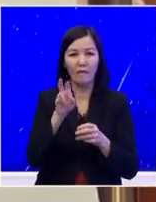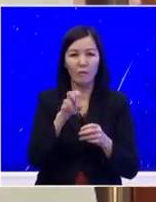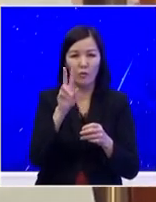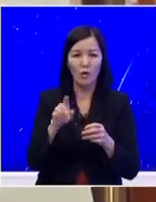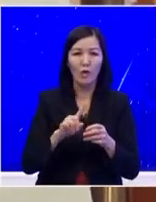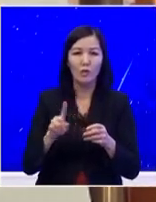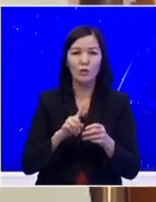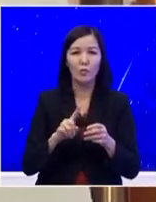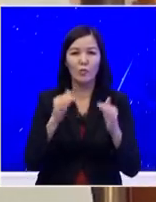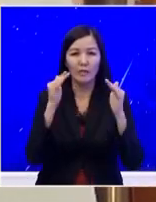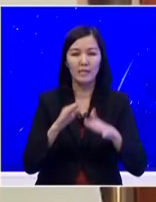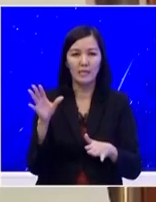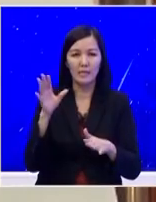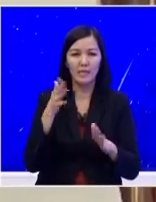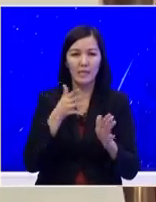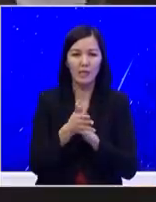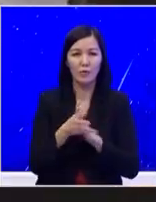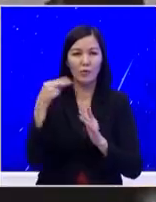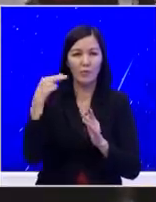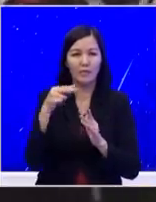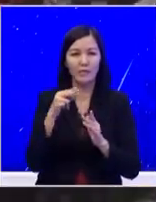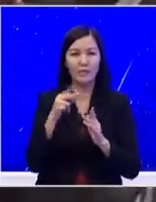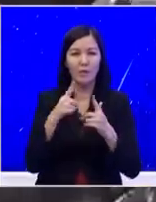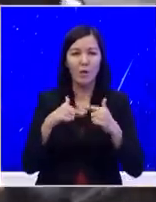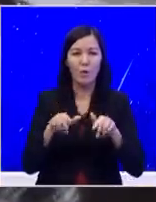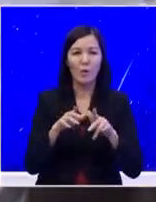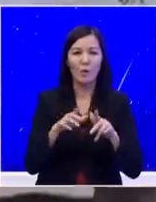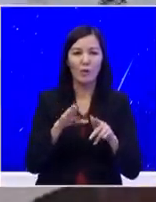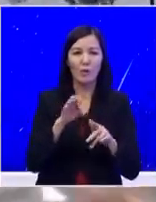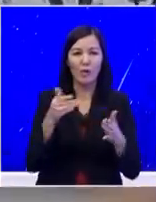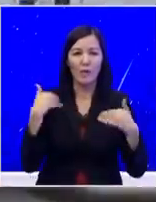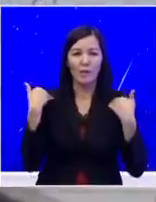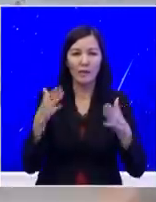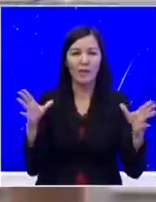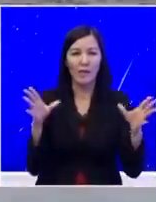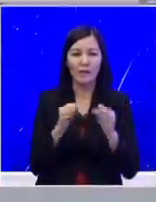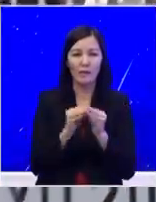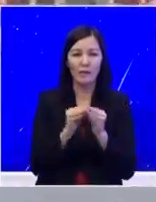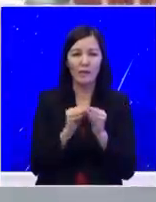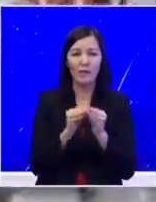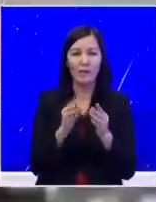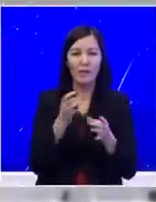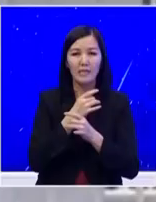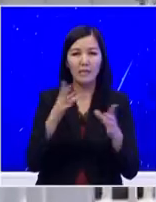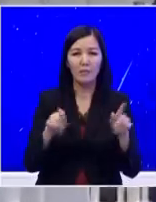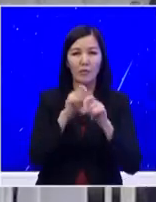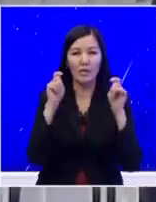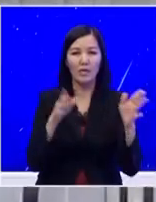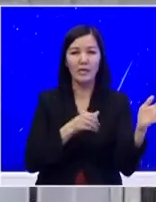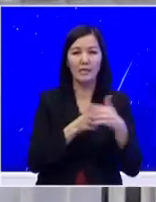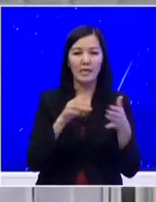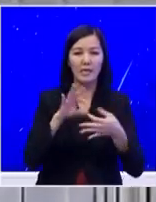долларов. Чтобы снизить расходы, президент оргкомитета Токио предложил объединить церемонию открытия и